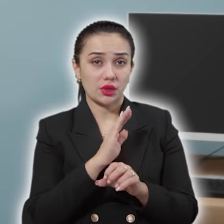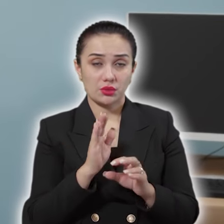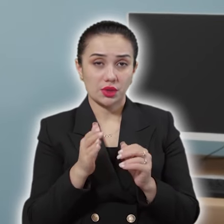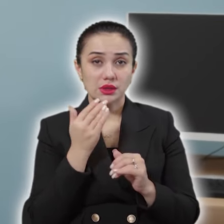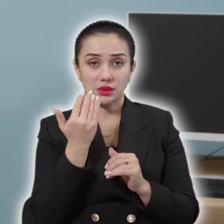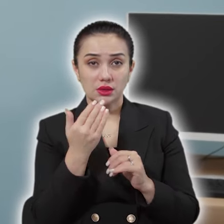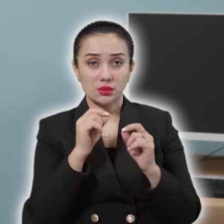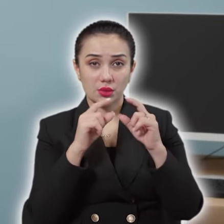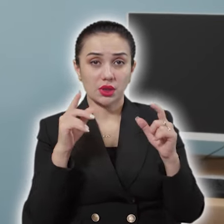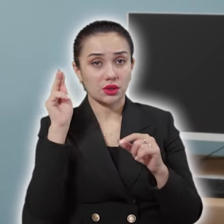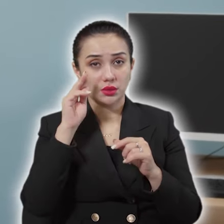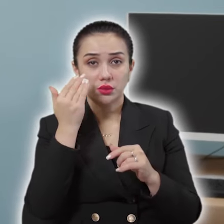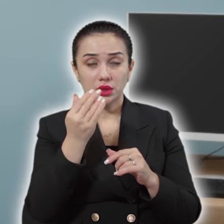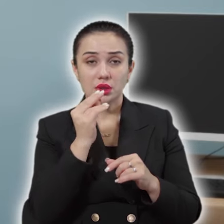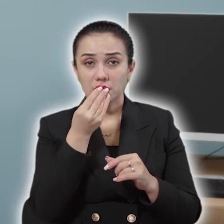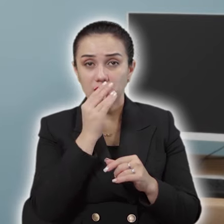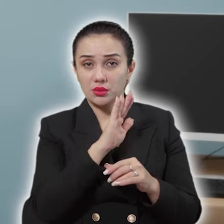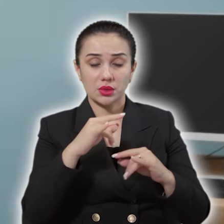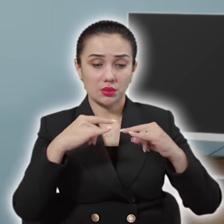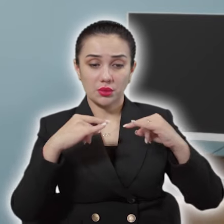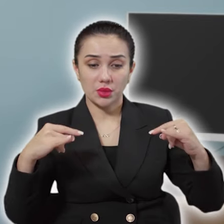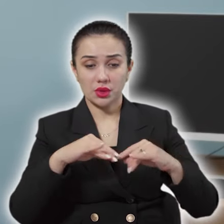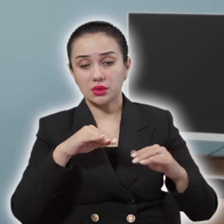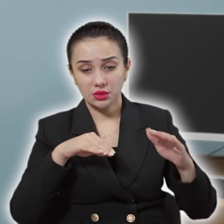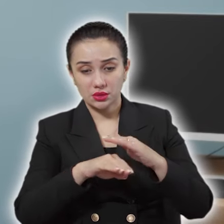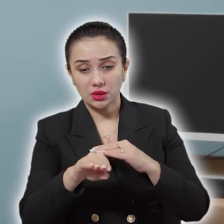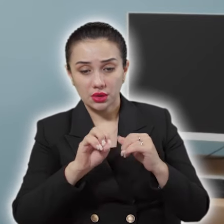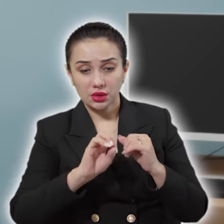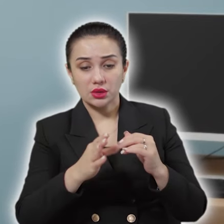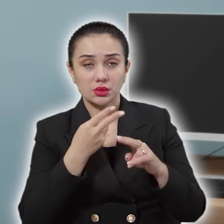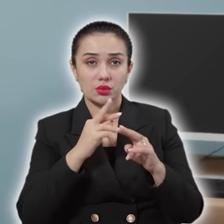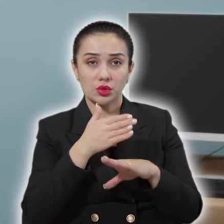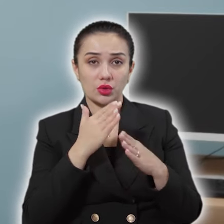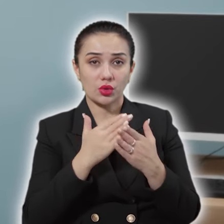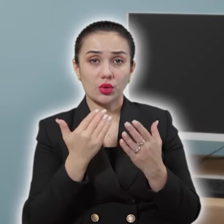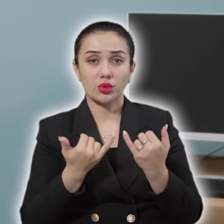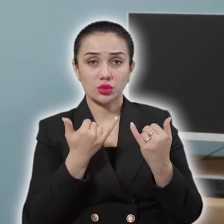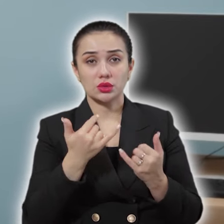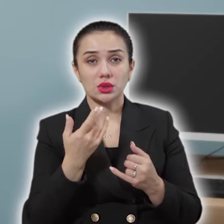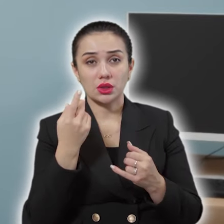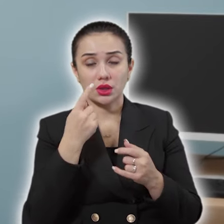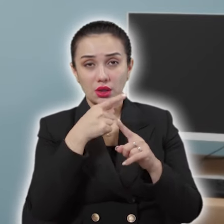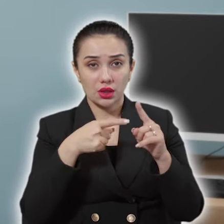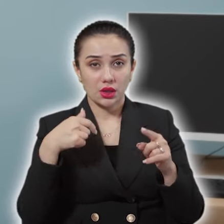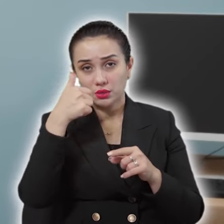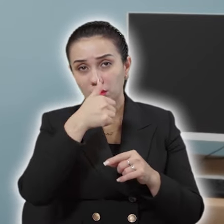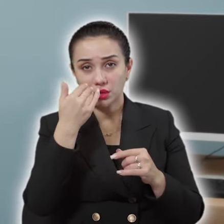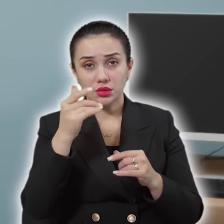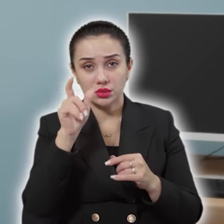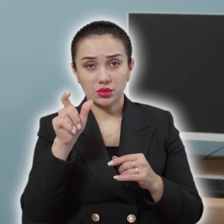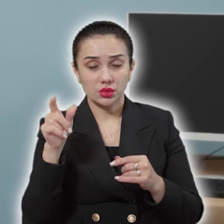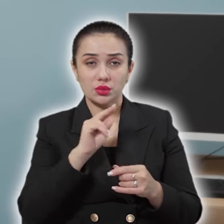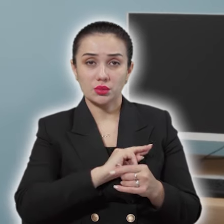qilmang. Siz maktabga borib yemasdan partalarni tagiga tashlab ketadigan nonlar uchun yarim yil